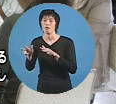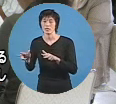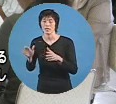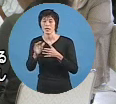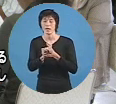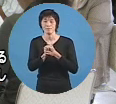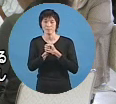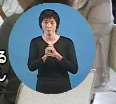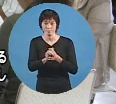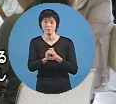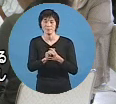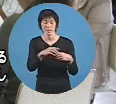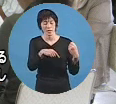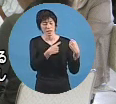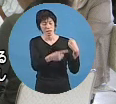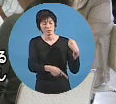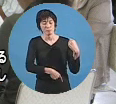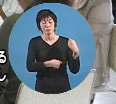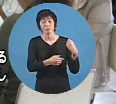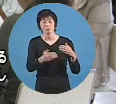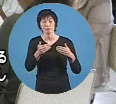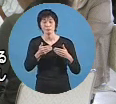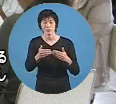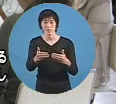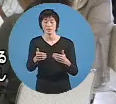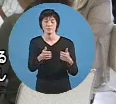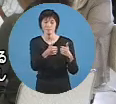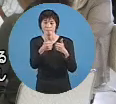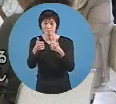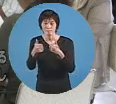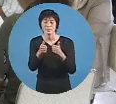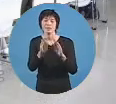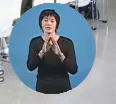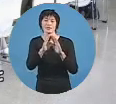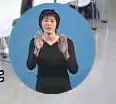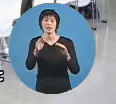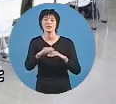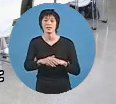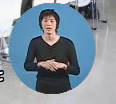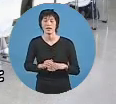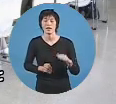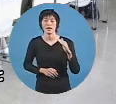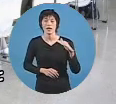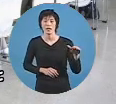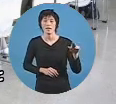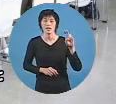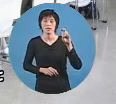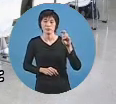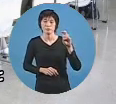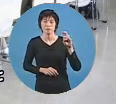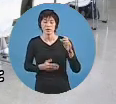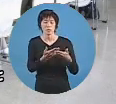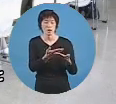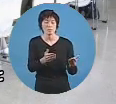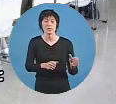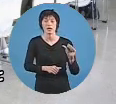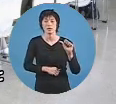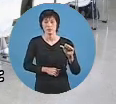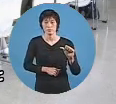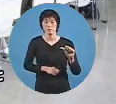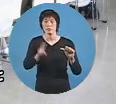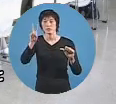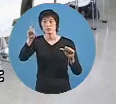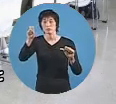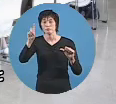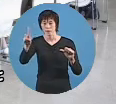による三田市レジ袋ゼロ推進懇話会を発足し、平成20年度は5事業者、平